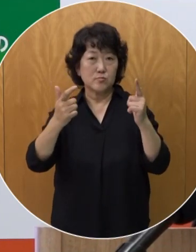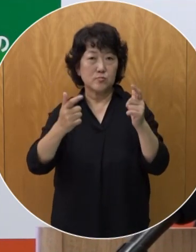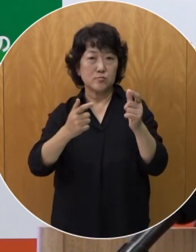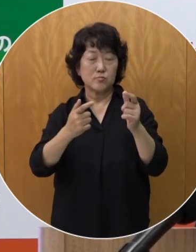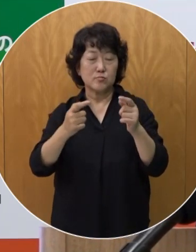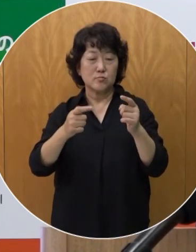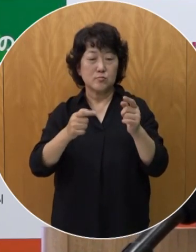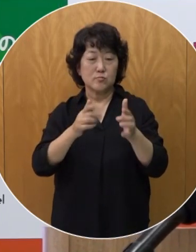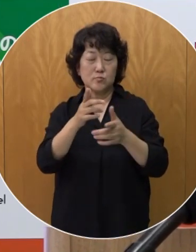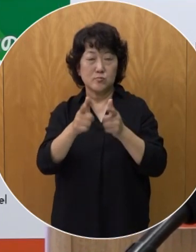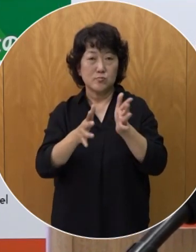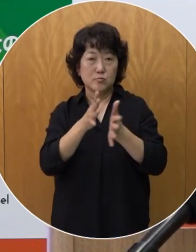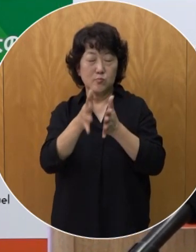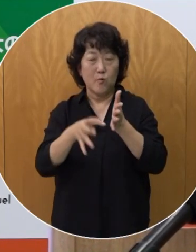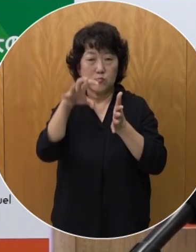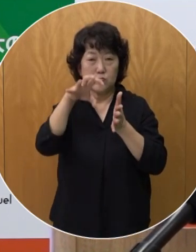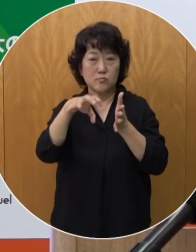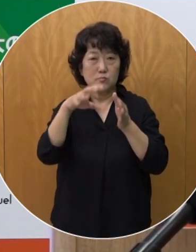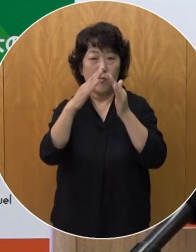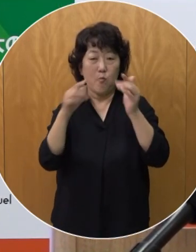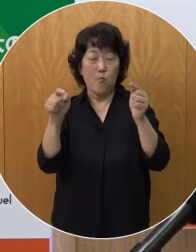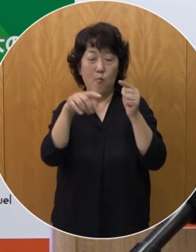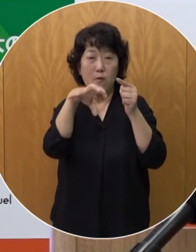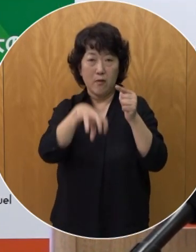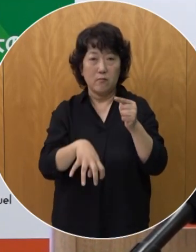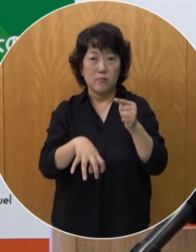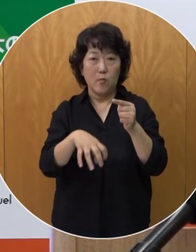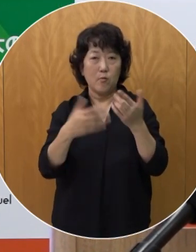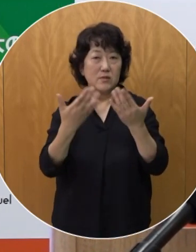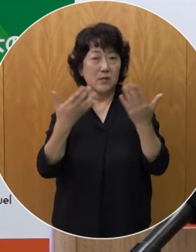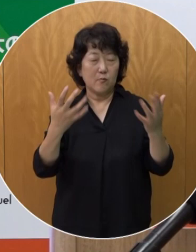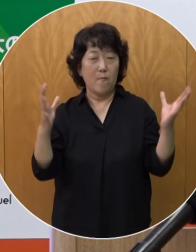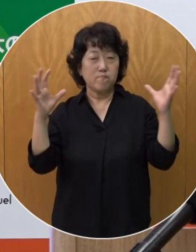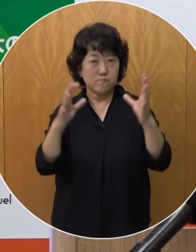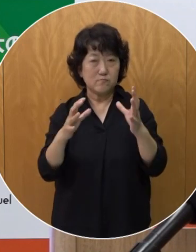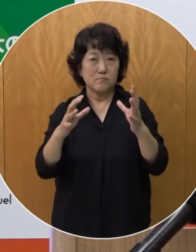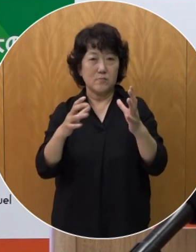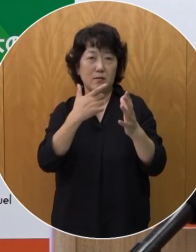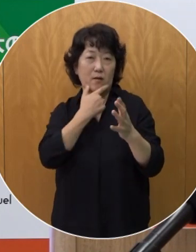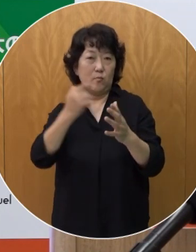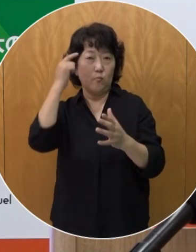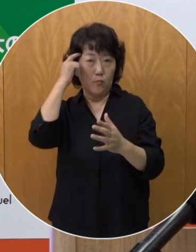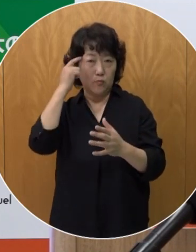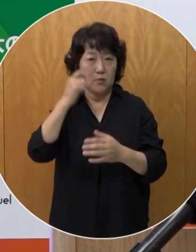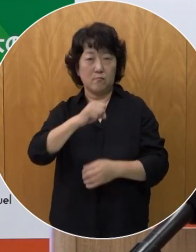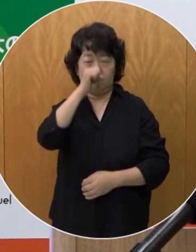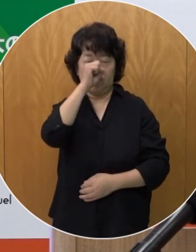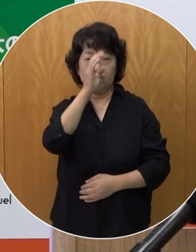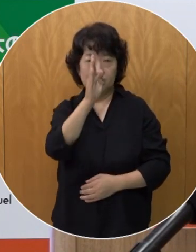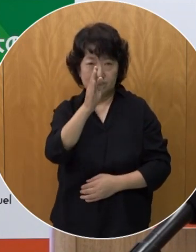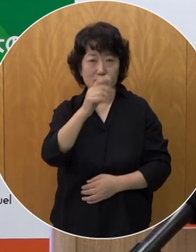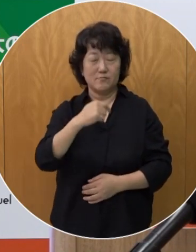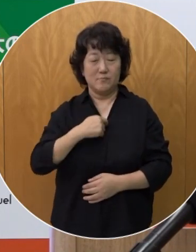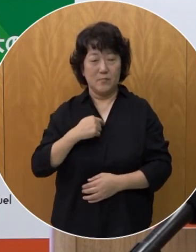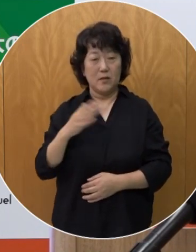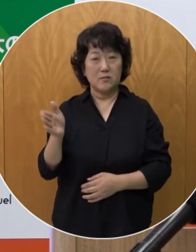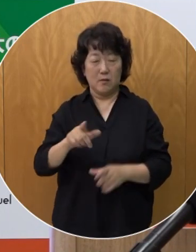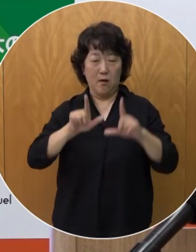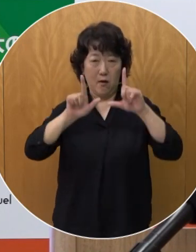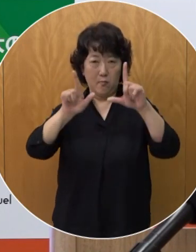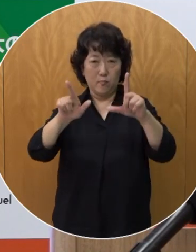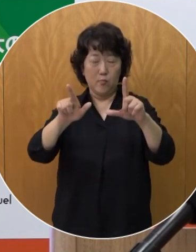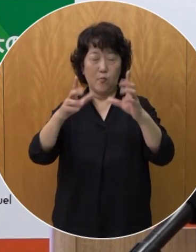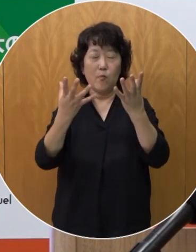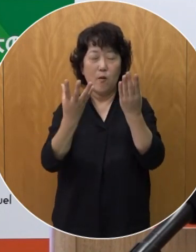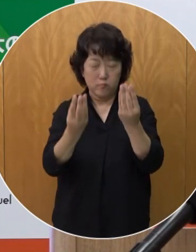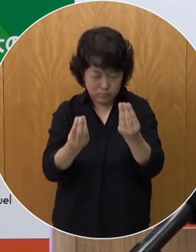造により一層取り組んでまいりたいというふうにも思っておりますので、どうぞよろしくお願いを申し上げます。私からの発表